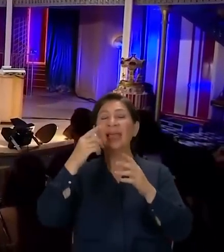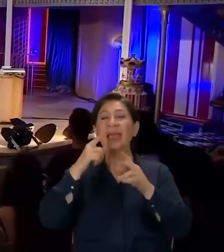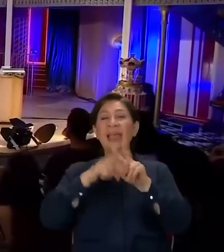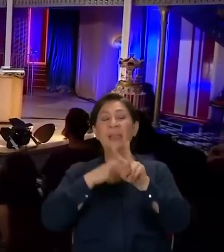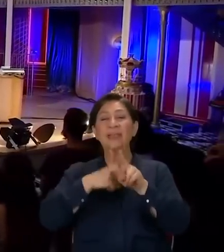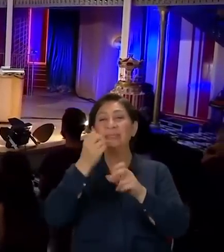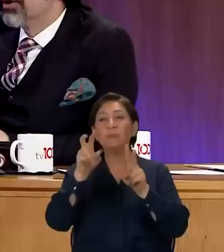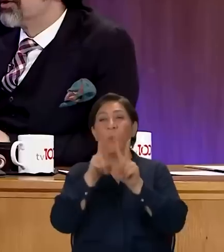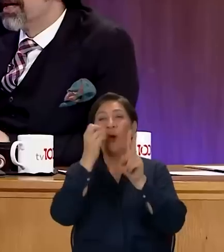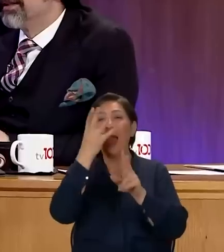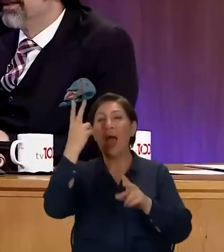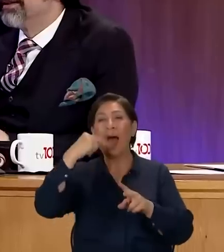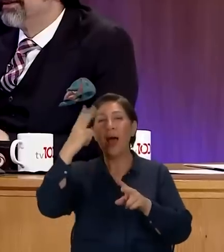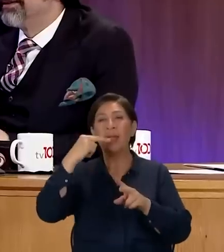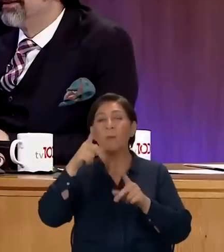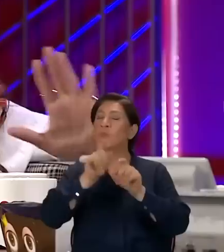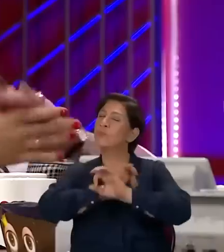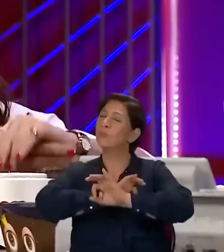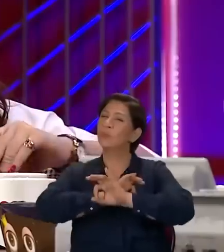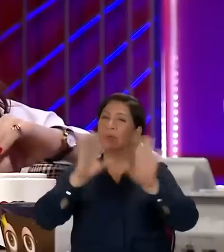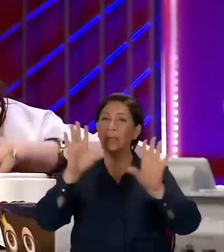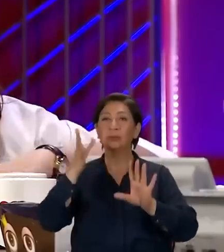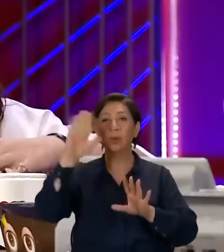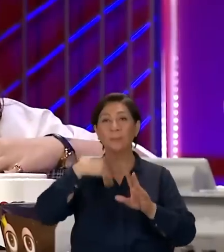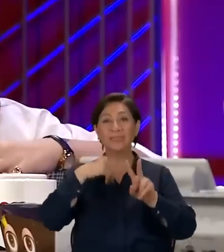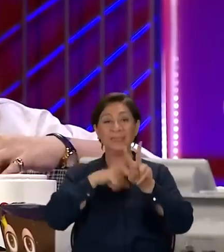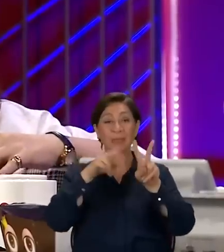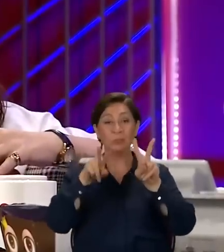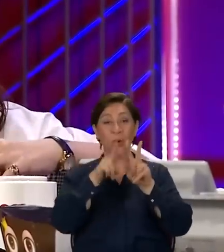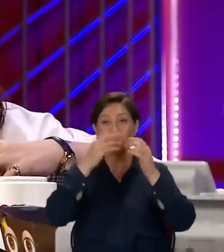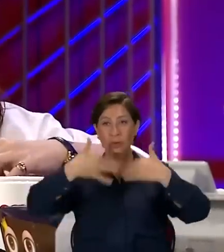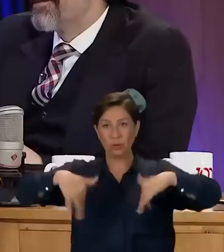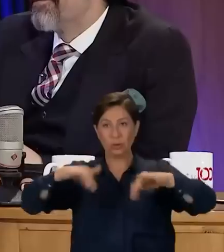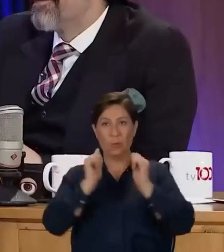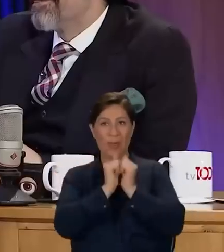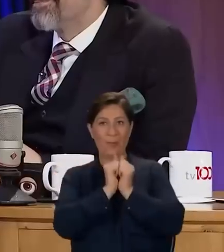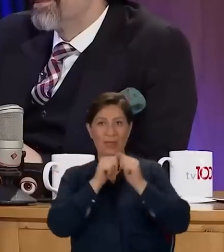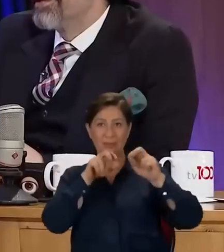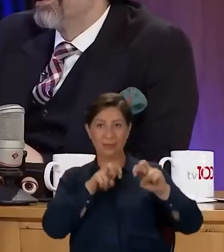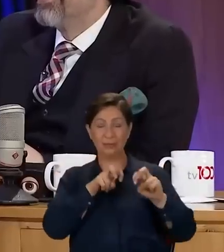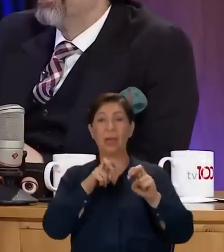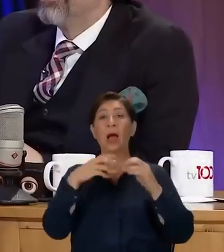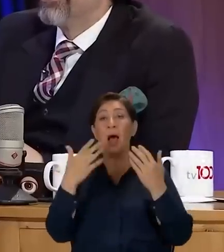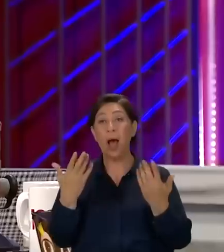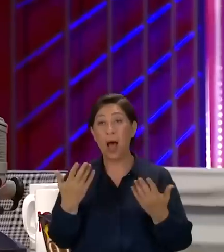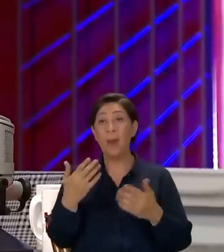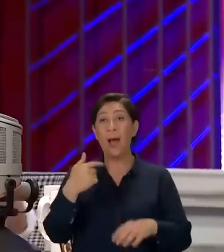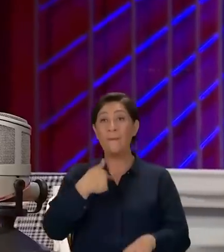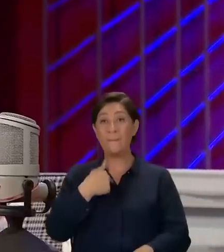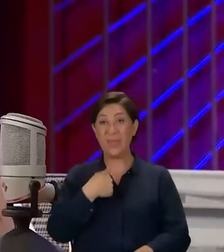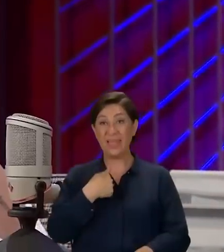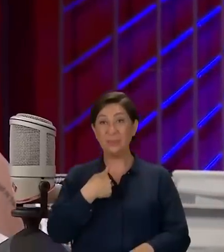ağlama sahnesi vardı. Çok güzeldi. Mükemmeldi. Biz sonra Yılmaz Morgül'le jürilik yaptık yan yana Rising Star'da. Fakat